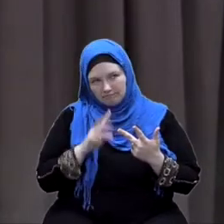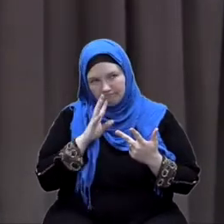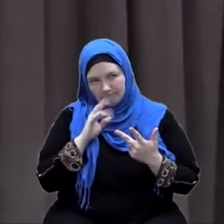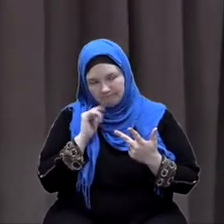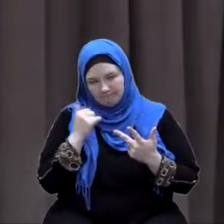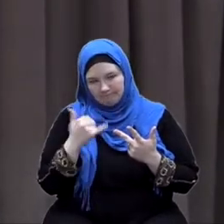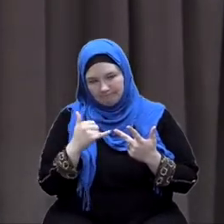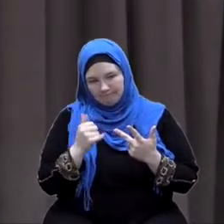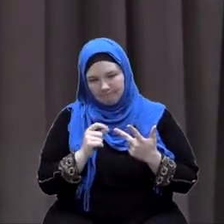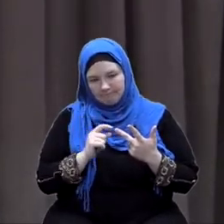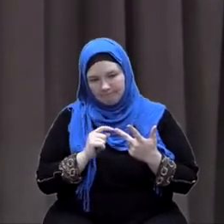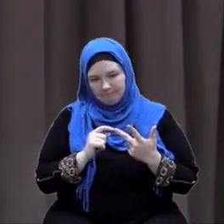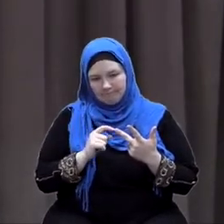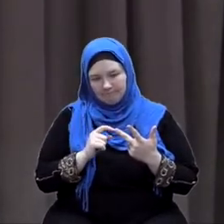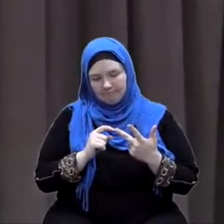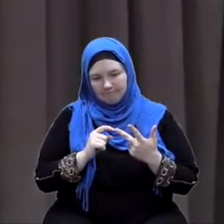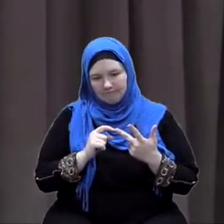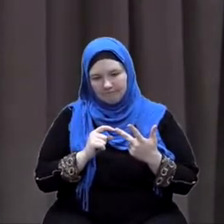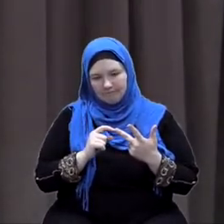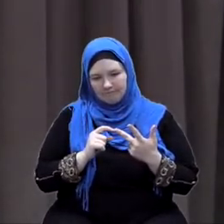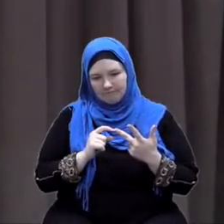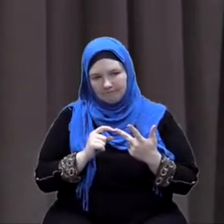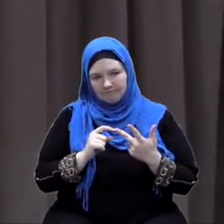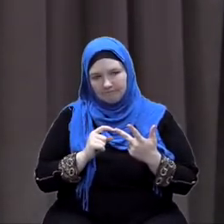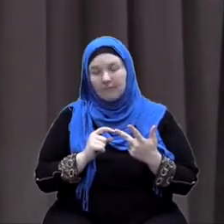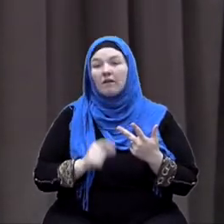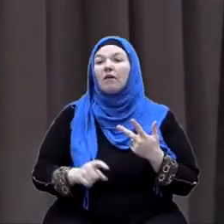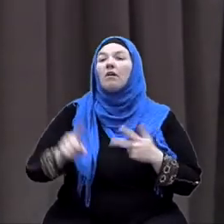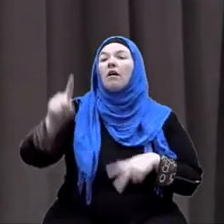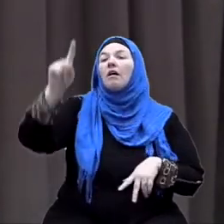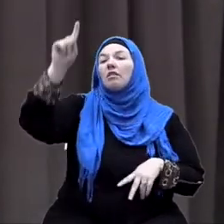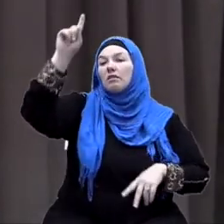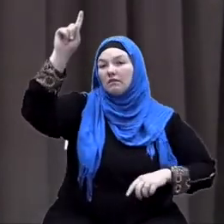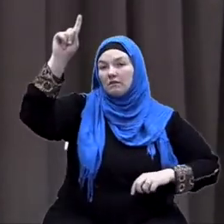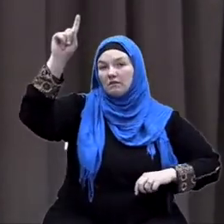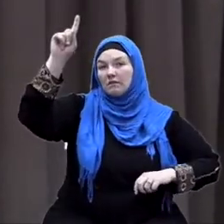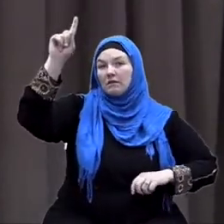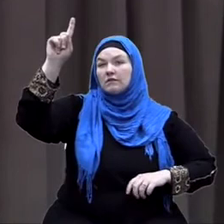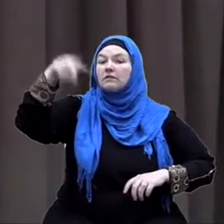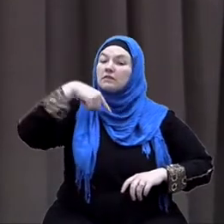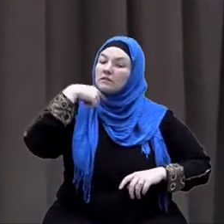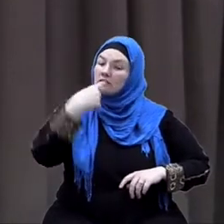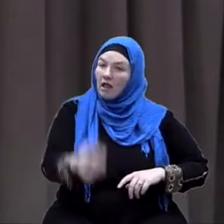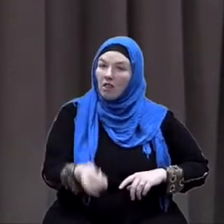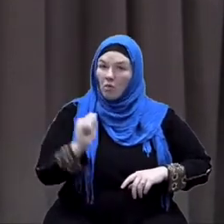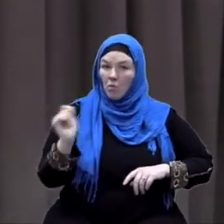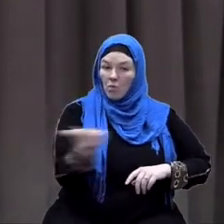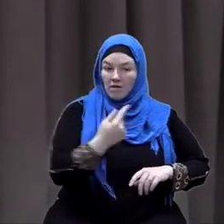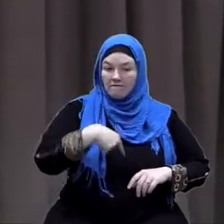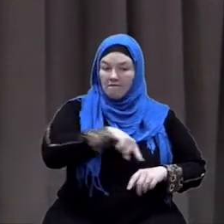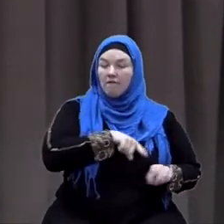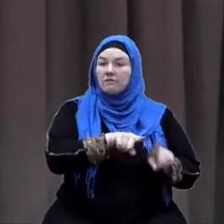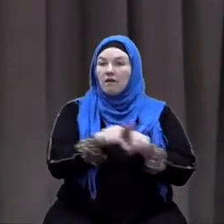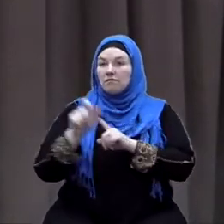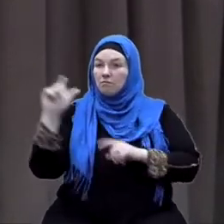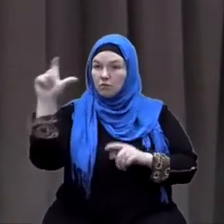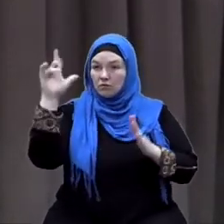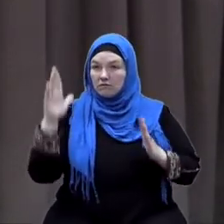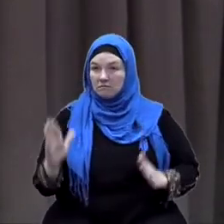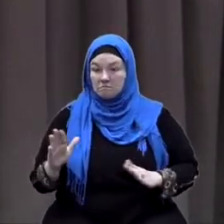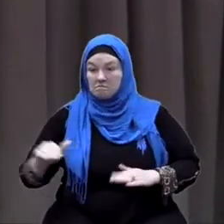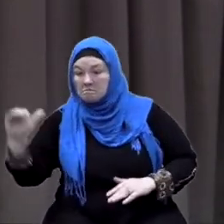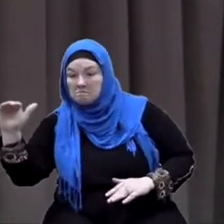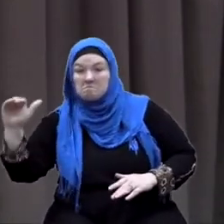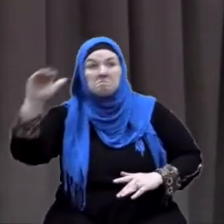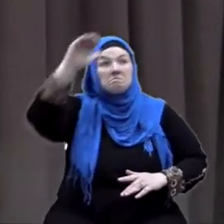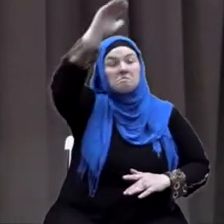مَنْ كَانَ خَوَّانًا كَفُورًا. Allah subhanahu wa ta'ala instructs all of us as Muslims to